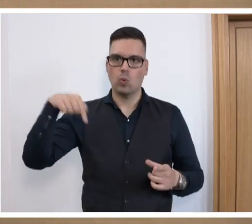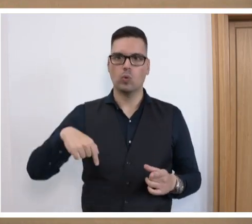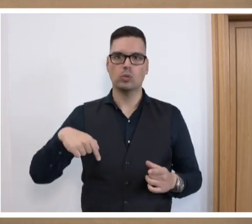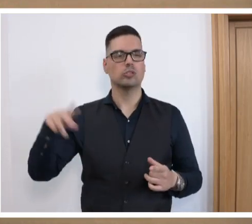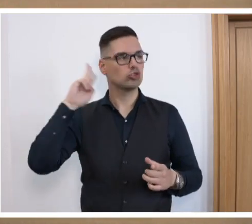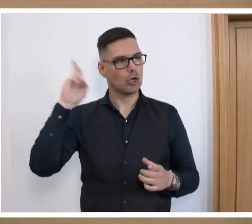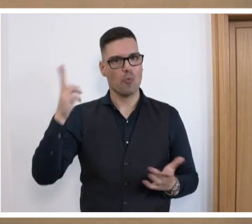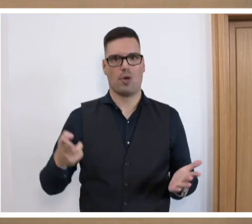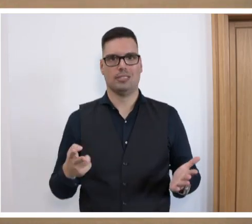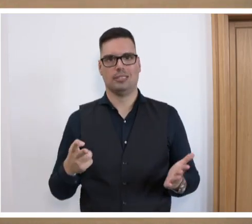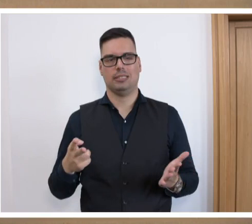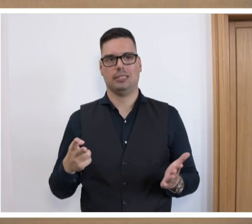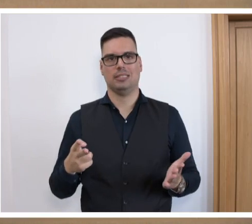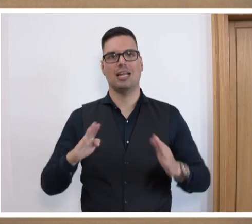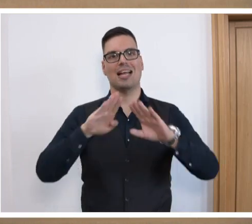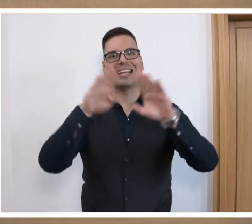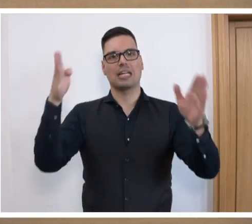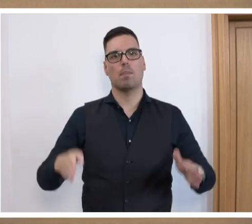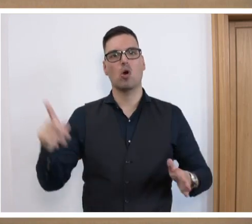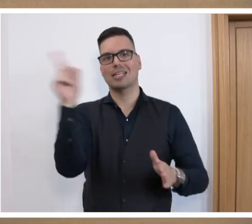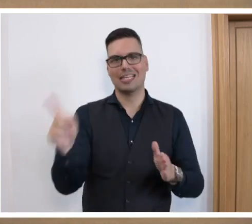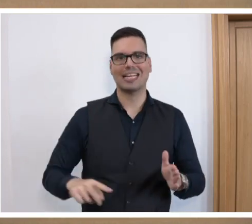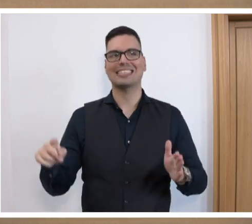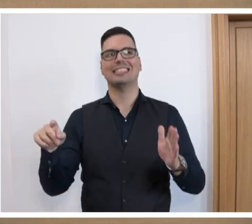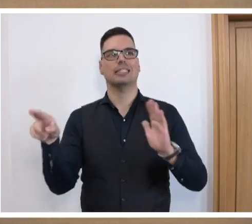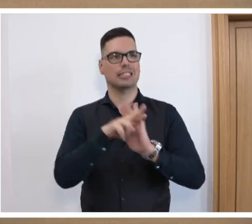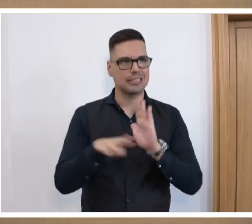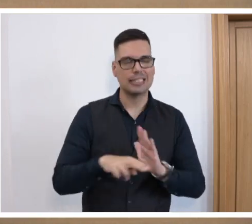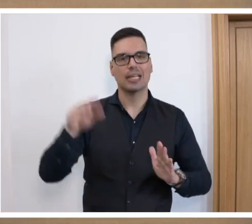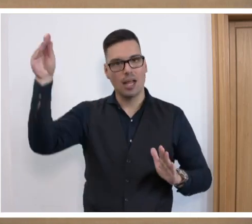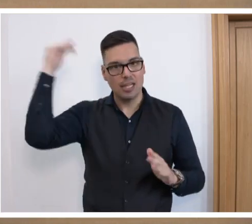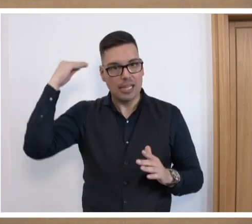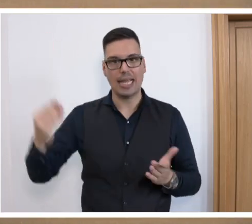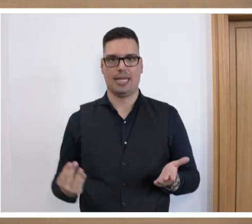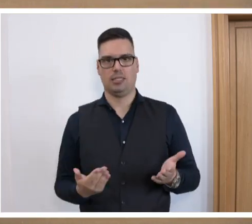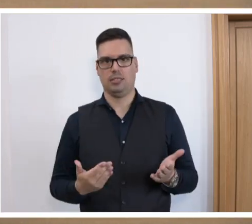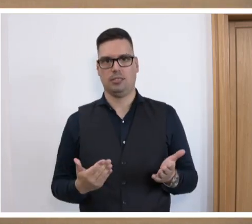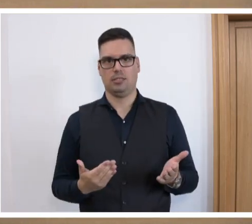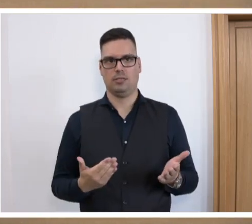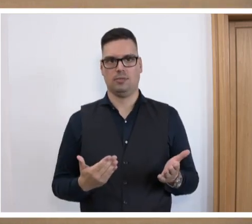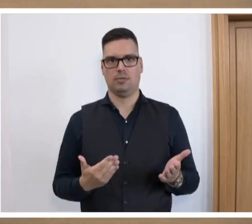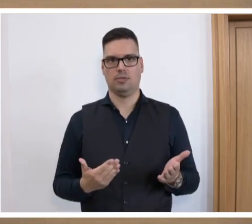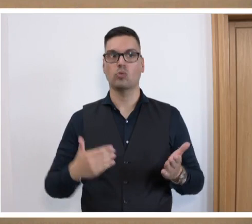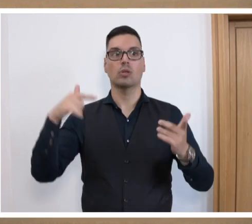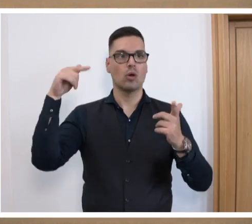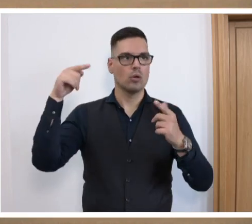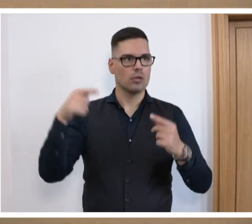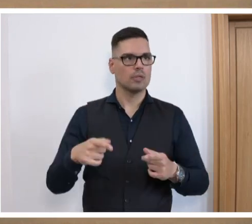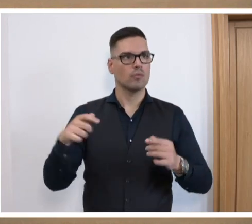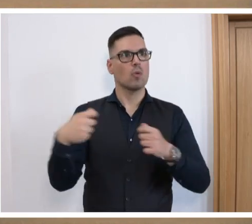schon mal gehört, Stichwort Gebäudeenergiegesetz. Es sollte uns eine Lehre sein, was von den Anzuhörenden und was letztendlich dann auch